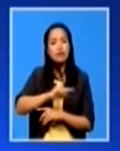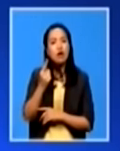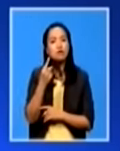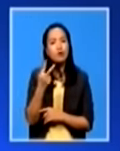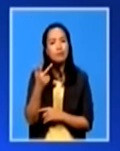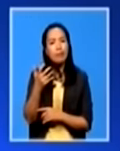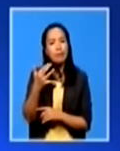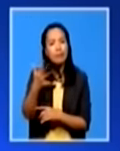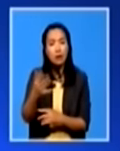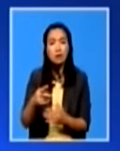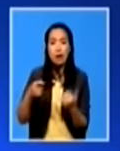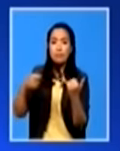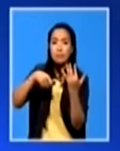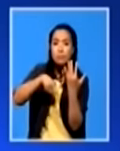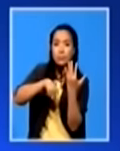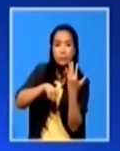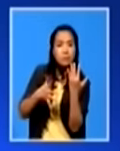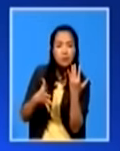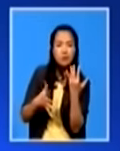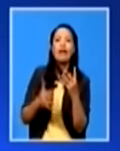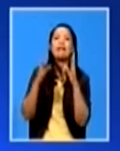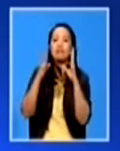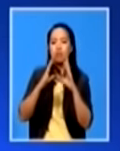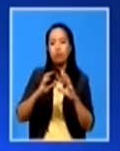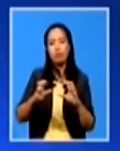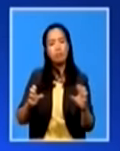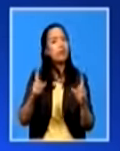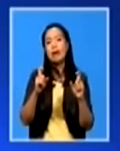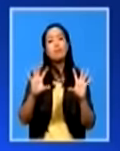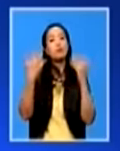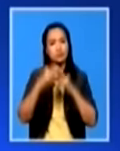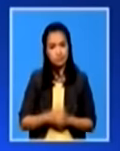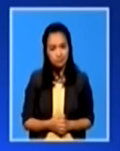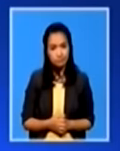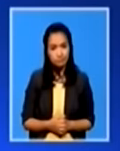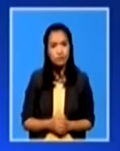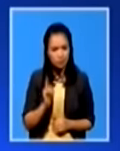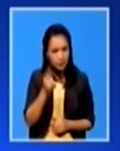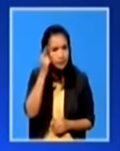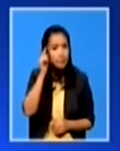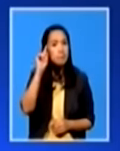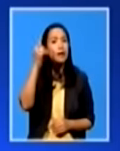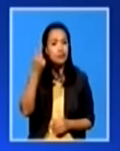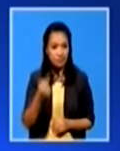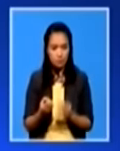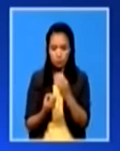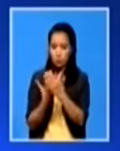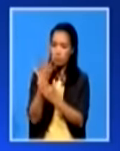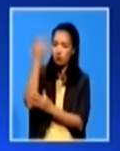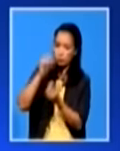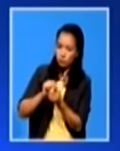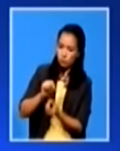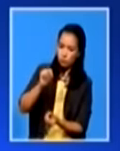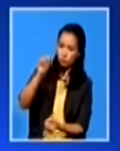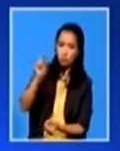ายเหมือนเดิมอ่ะเพราะฉะนั้นต้องทบทวนใหม่นะครับต้นไม้จะต้องโตไม่น้อยกว่า2เมตรนะอันนี้คือพันไม้ที่ไปปลูกนะมันที่